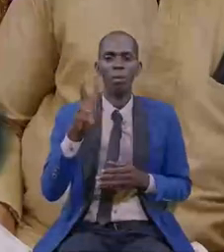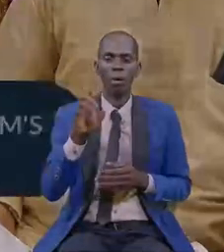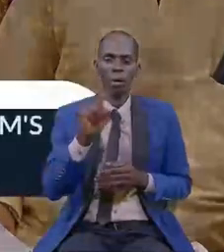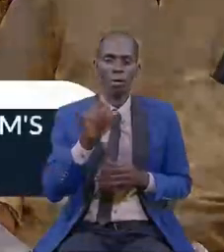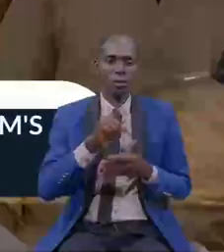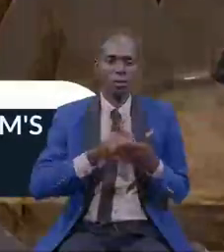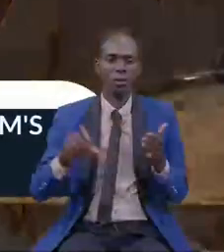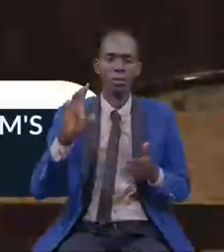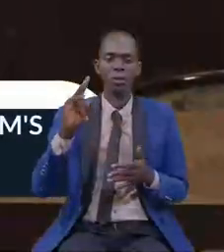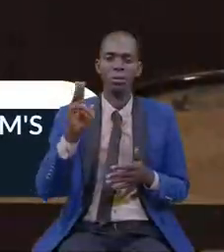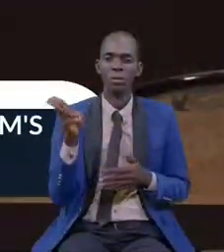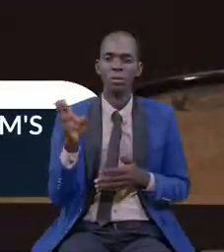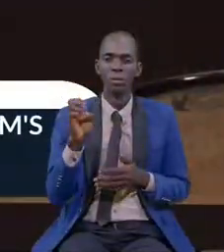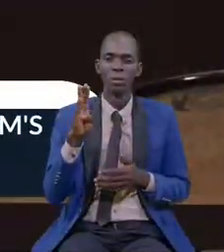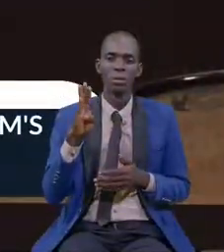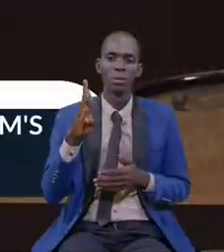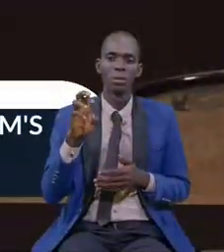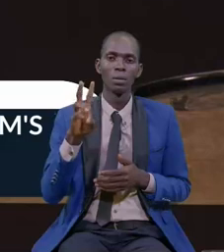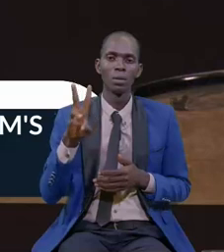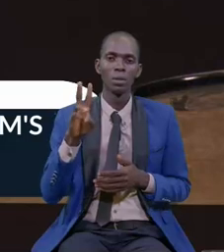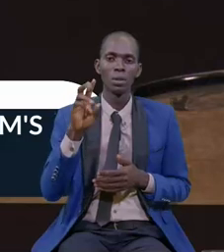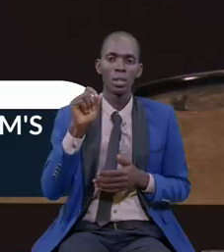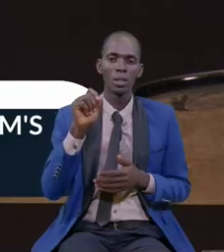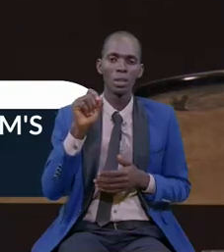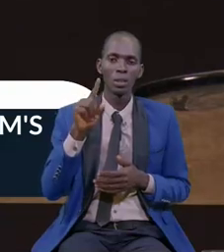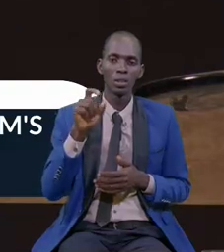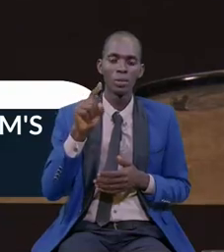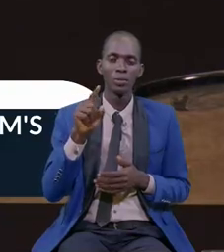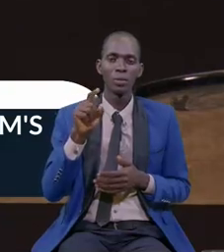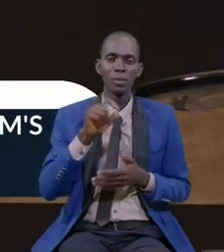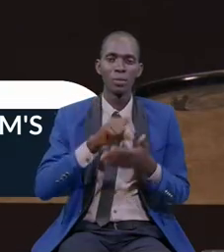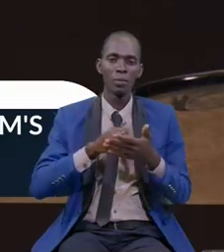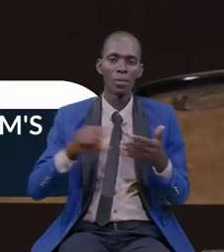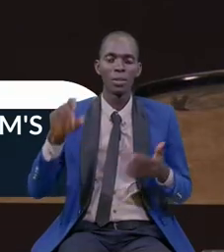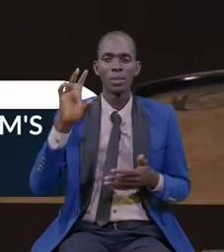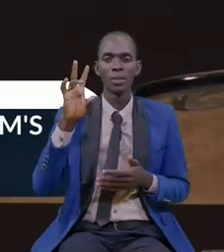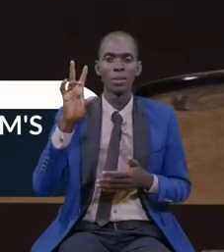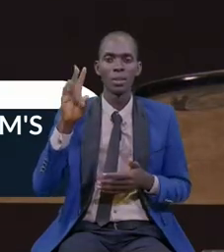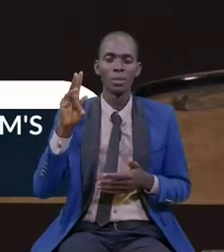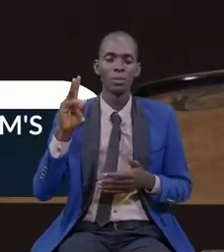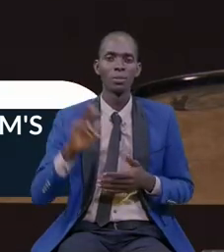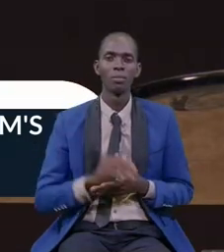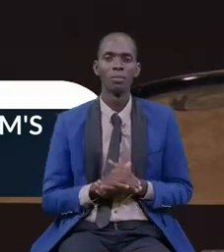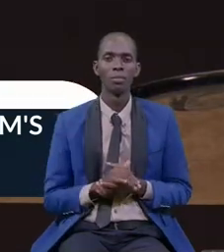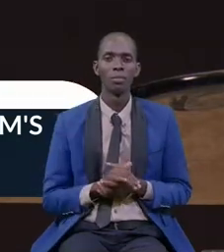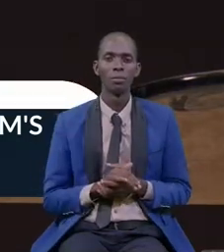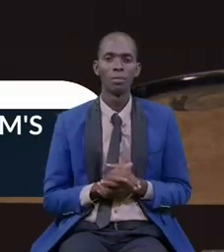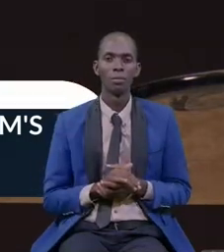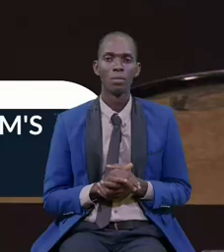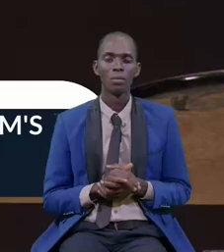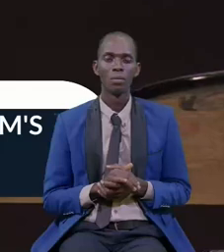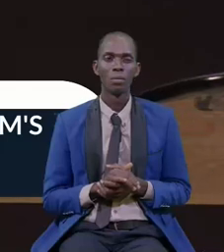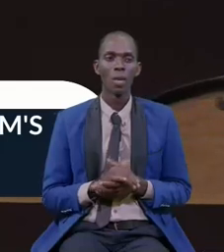11 17 Hébreux chapitre 11 le verset 17 c'est pas la